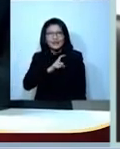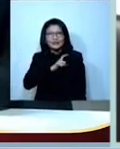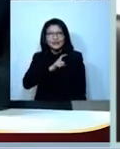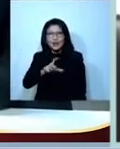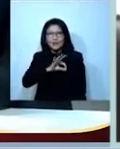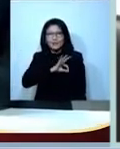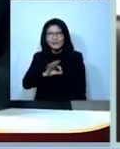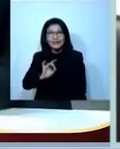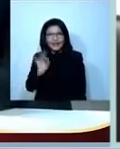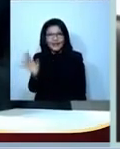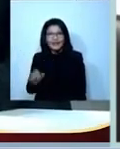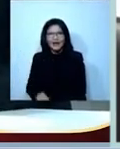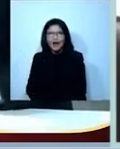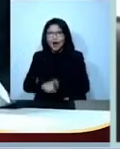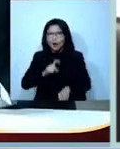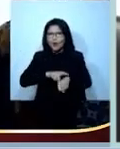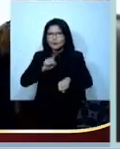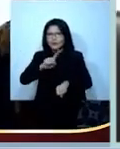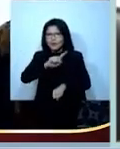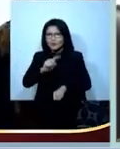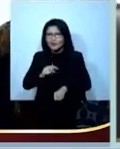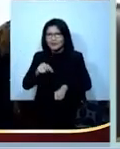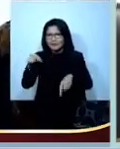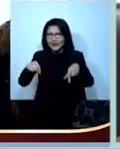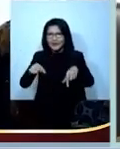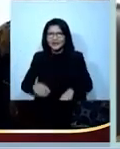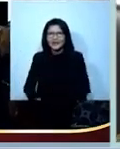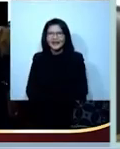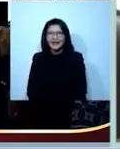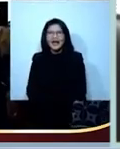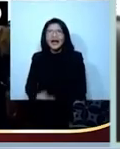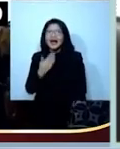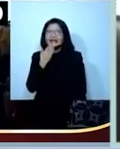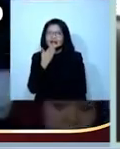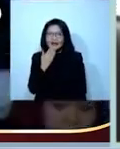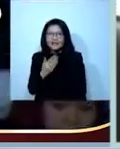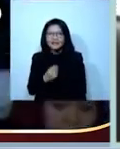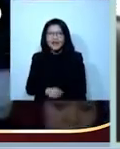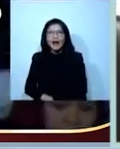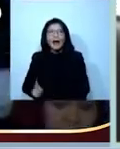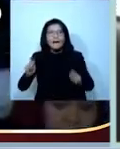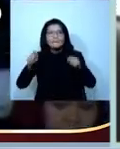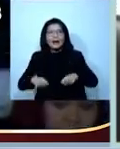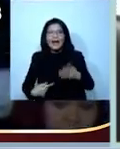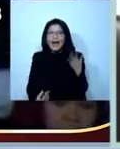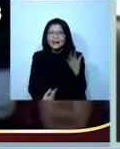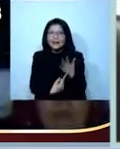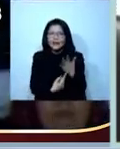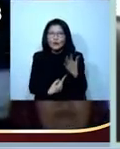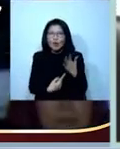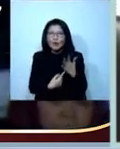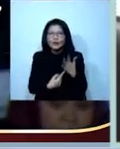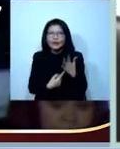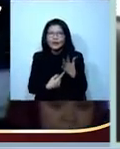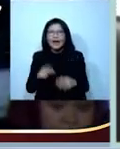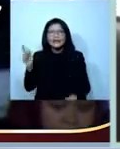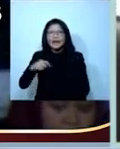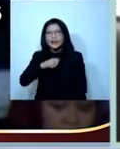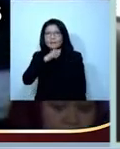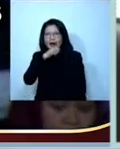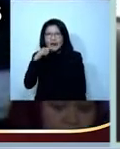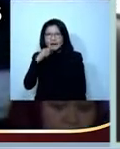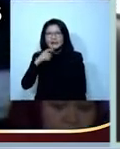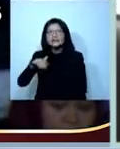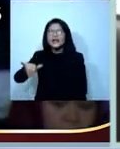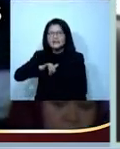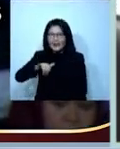tiga calon ini, tiga capres ini kan sudah kenyang ya. Pak Prabowo sudah mungkin yang keempat, kemudian Mas Ganjar sudah